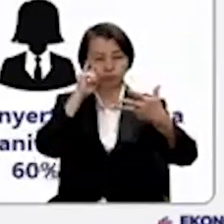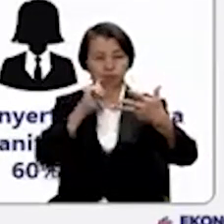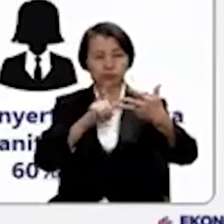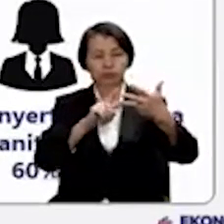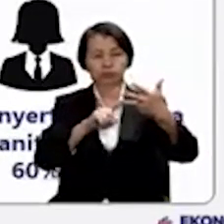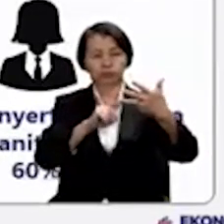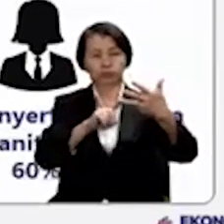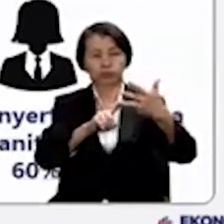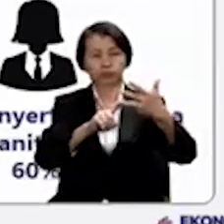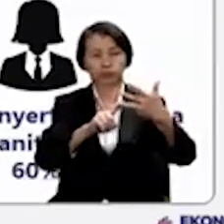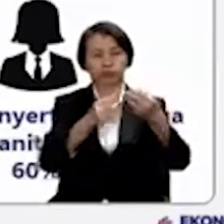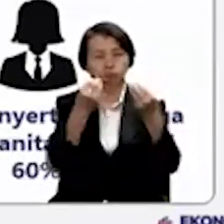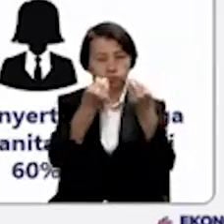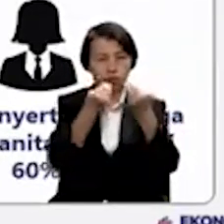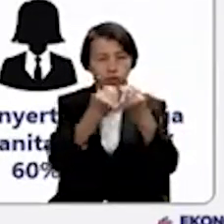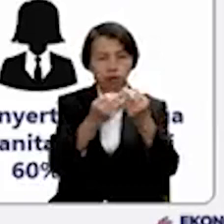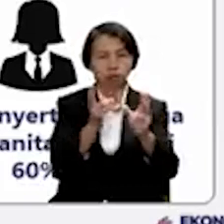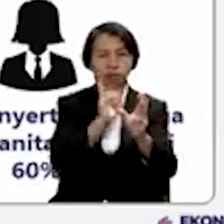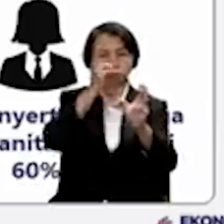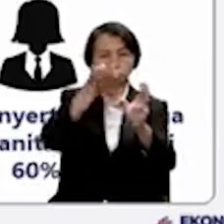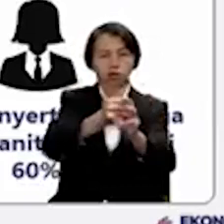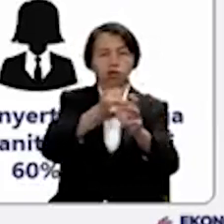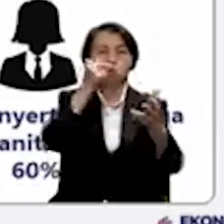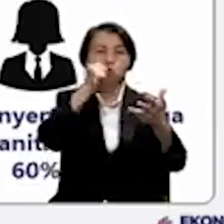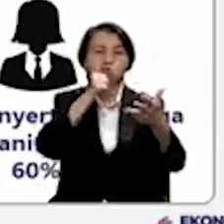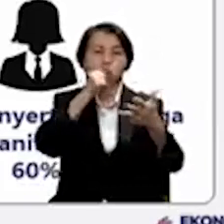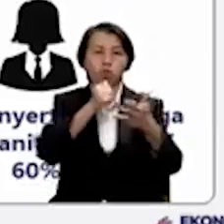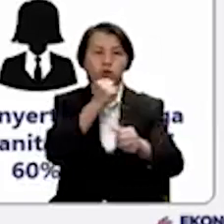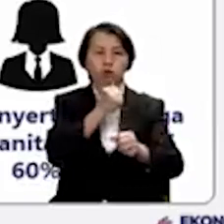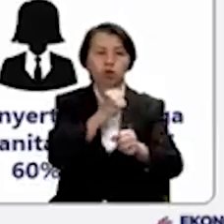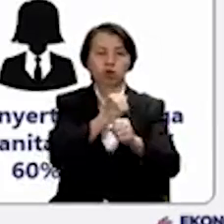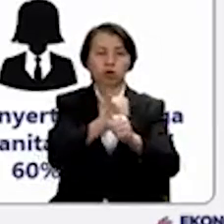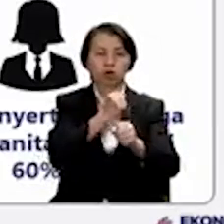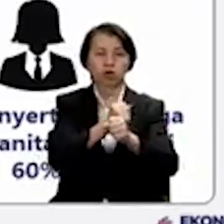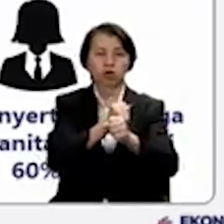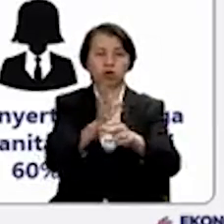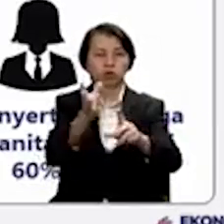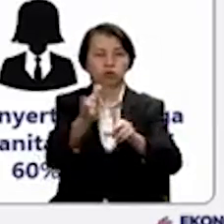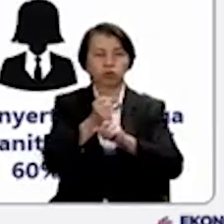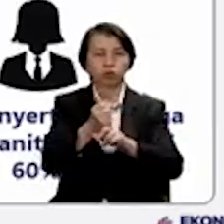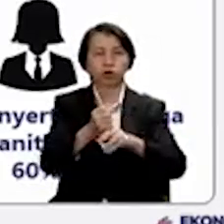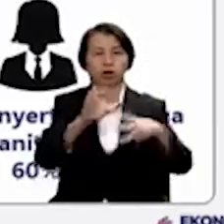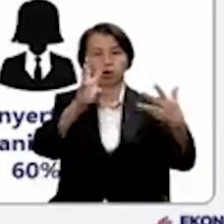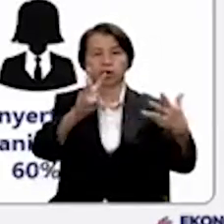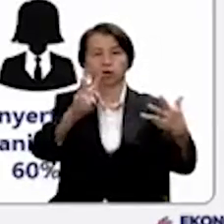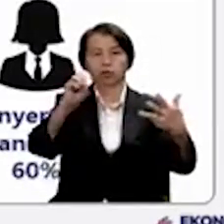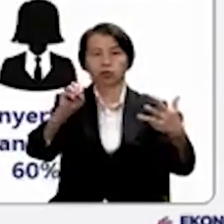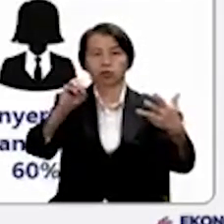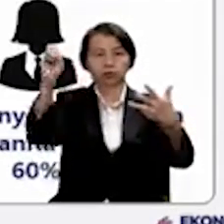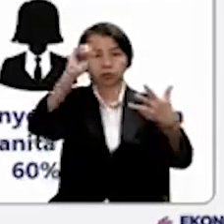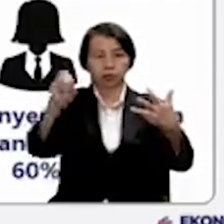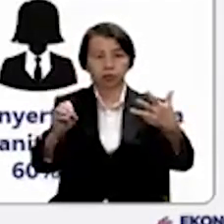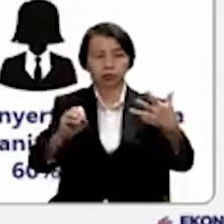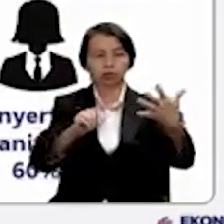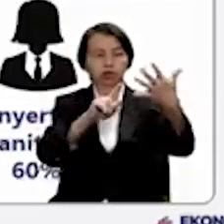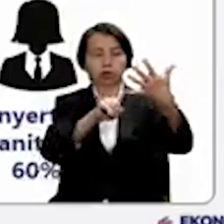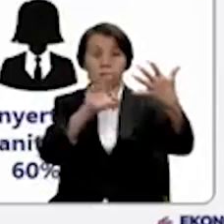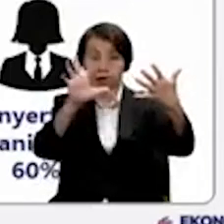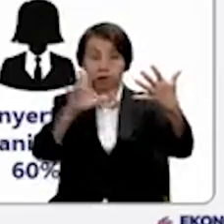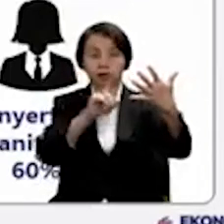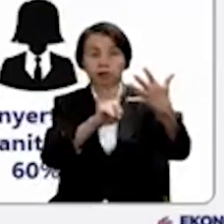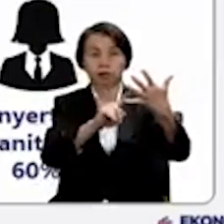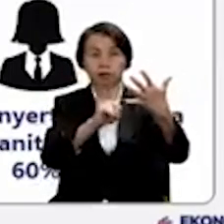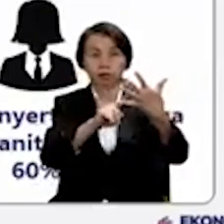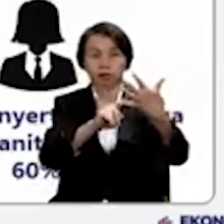Keempat, kadar penyertaan wanita dalam tenaga boroh mencapai 60%. Kelima,